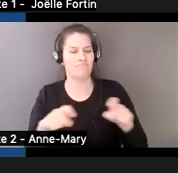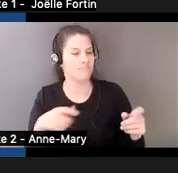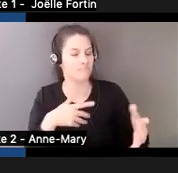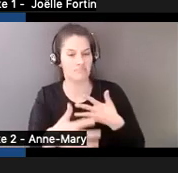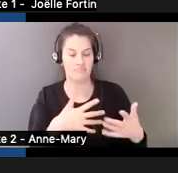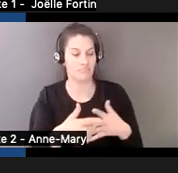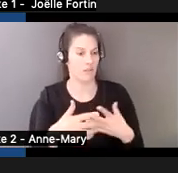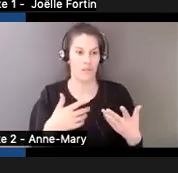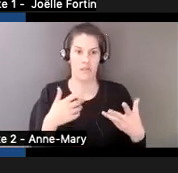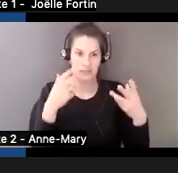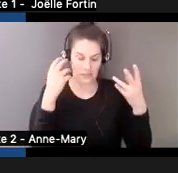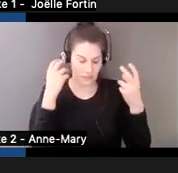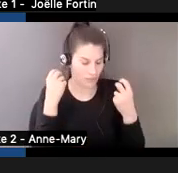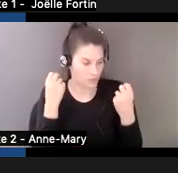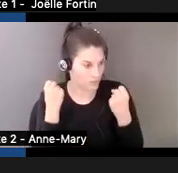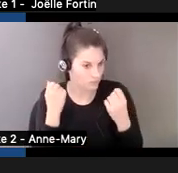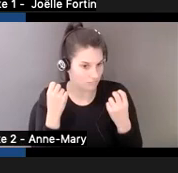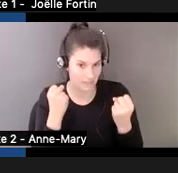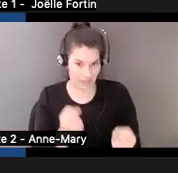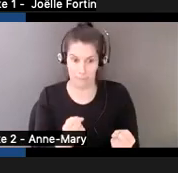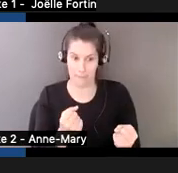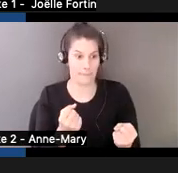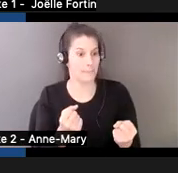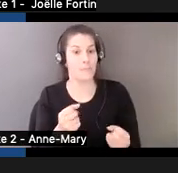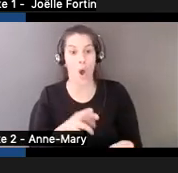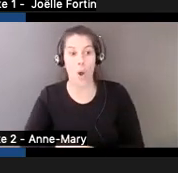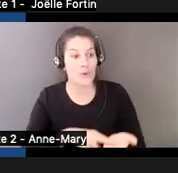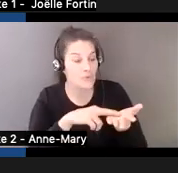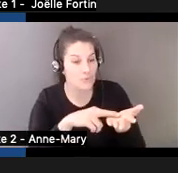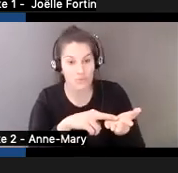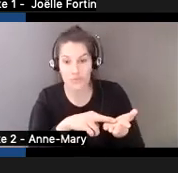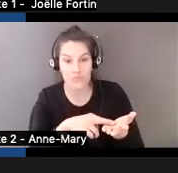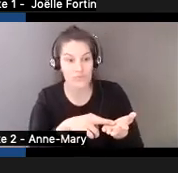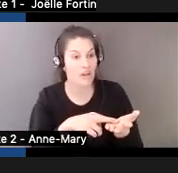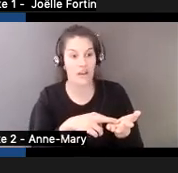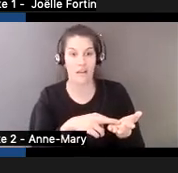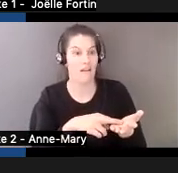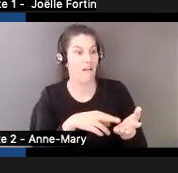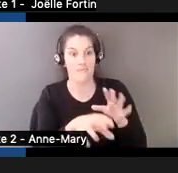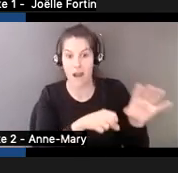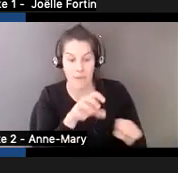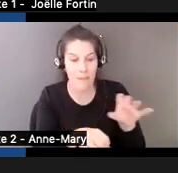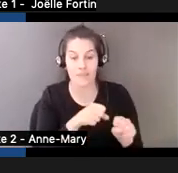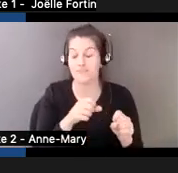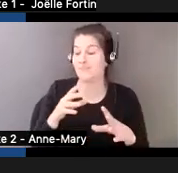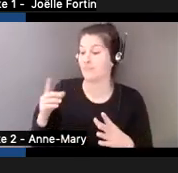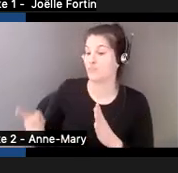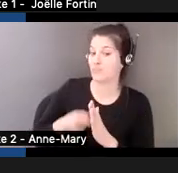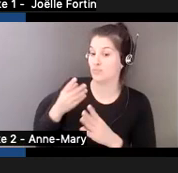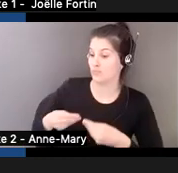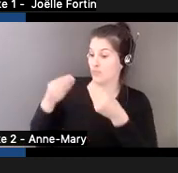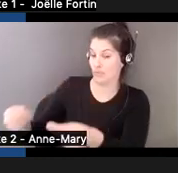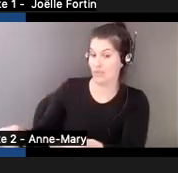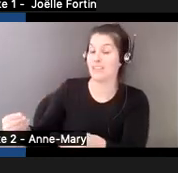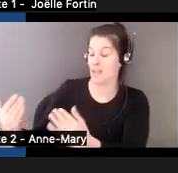arrive toujours à trouver des ressources chez les résidents. Redonner un rôle social aux malades, croire en eux,